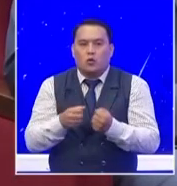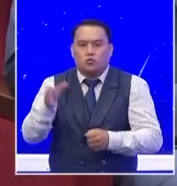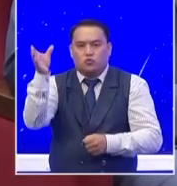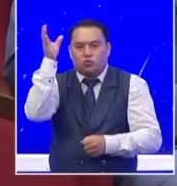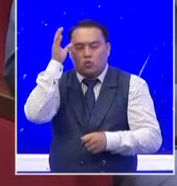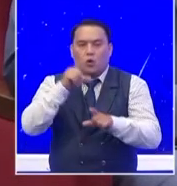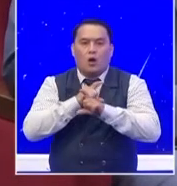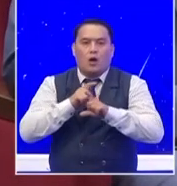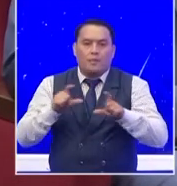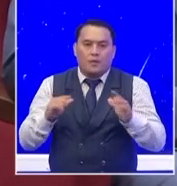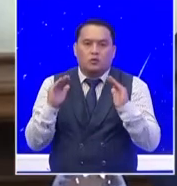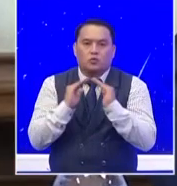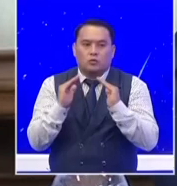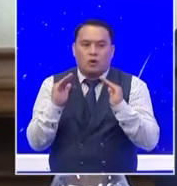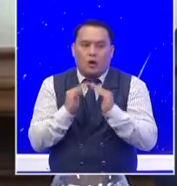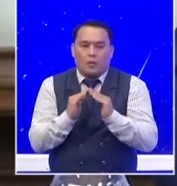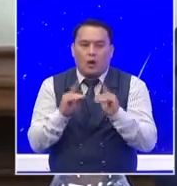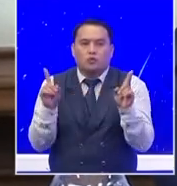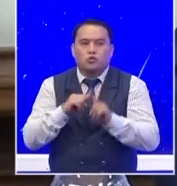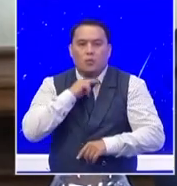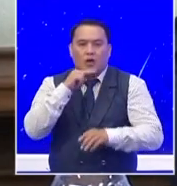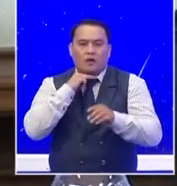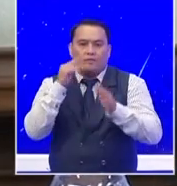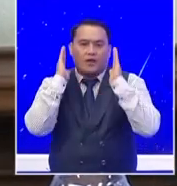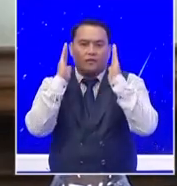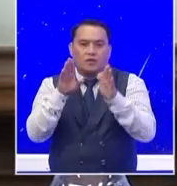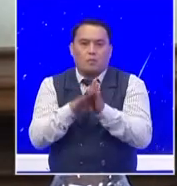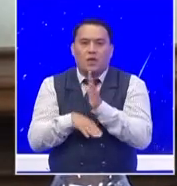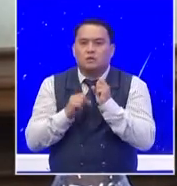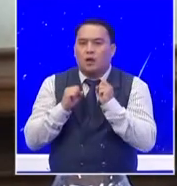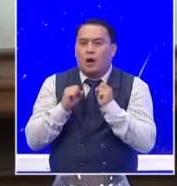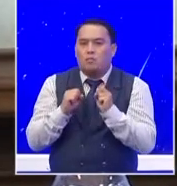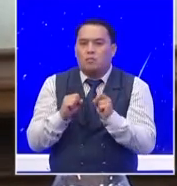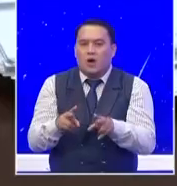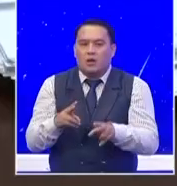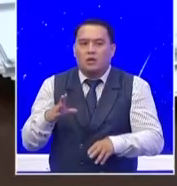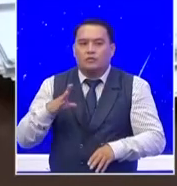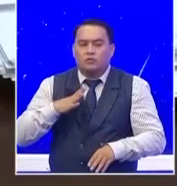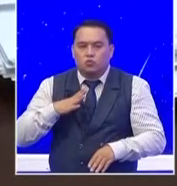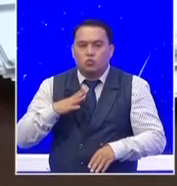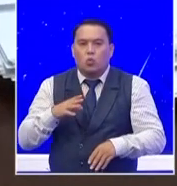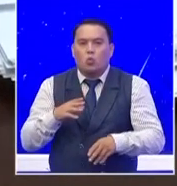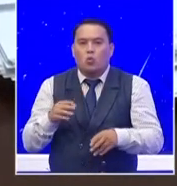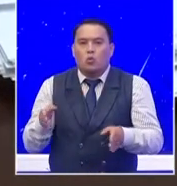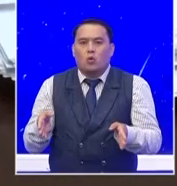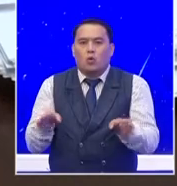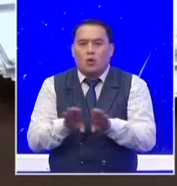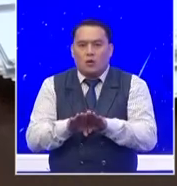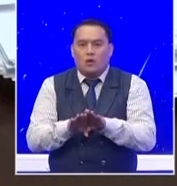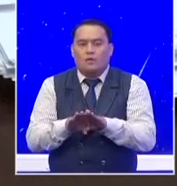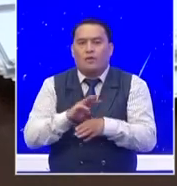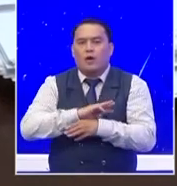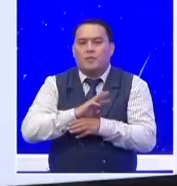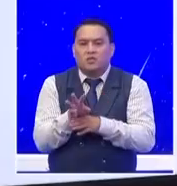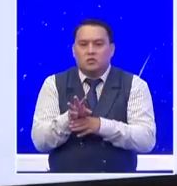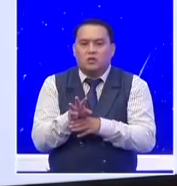штатном режиме. Им сейчас уделено особое внимание. Для безопасности детей учреждения образования будут оснащены туннелями,